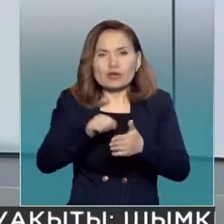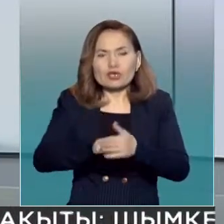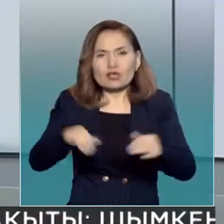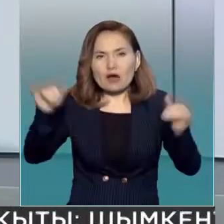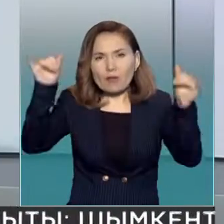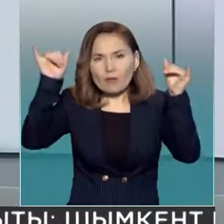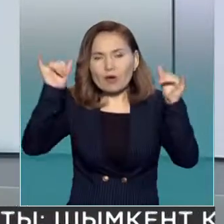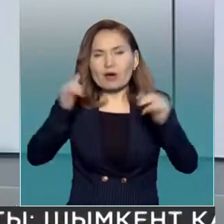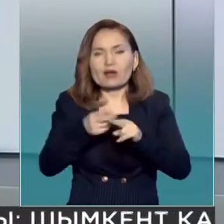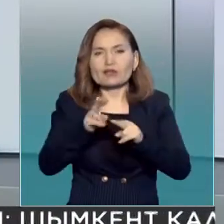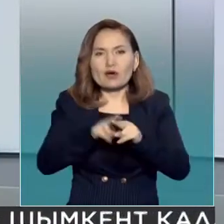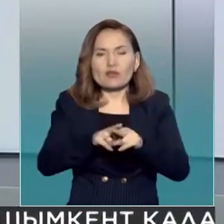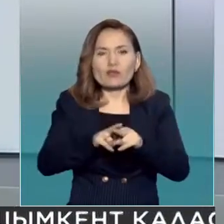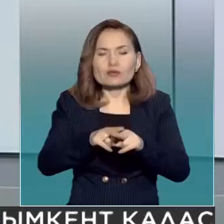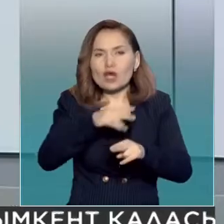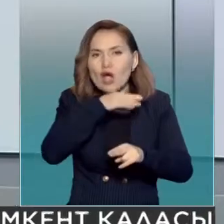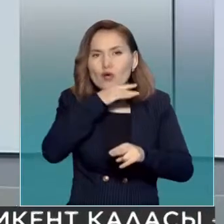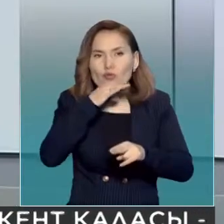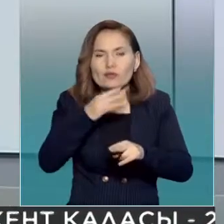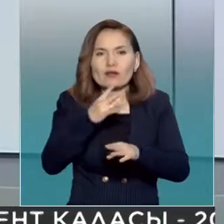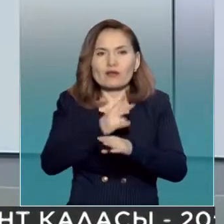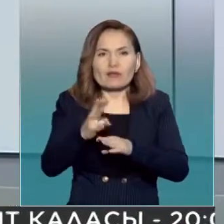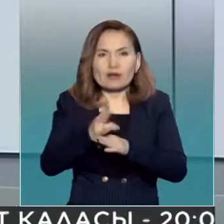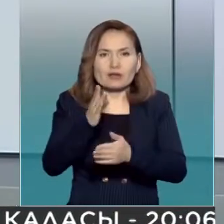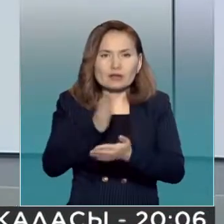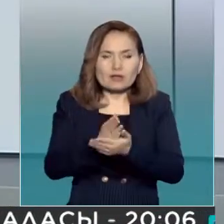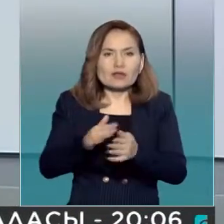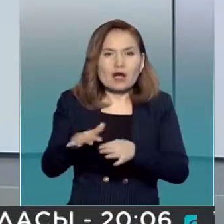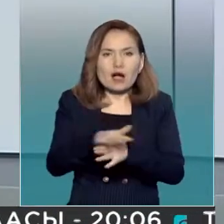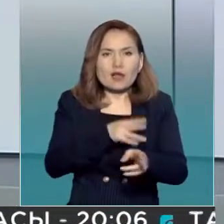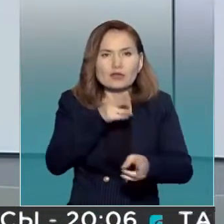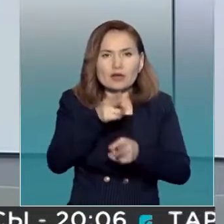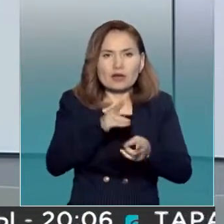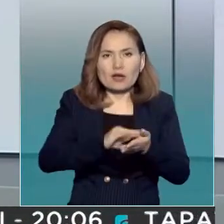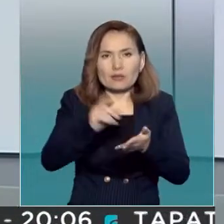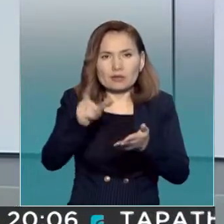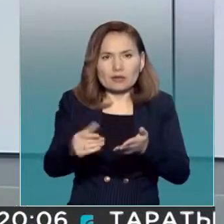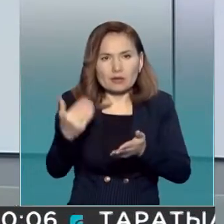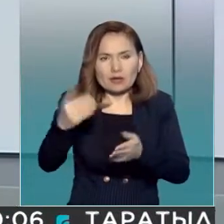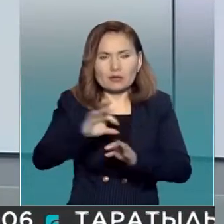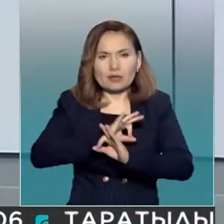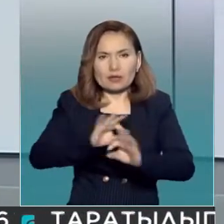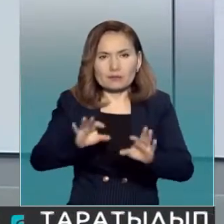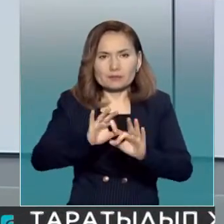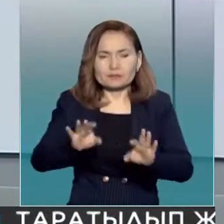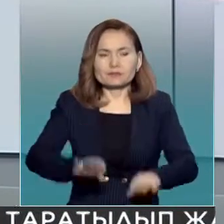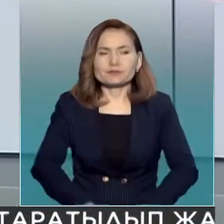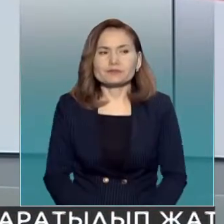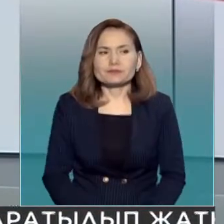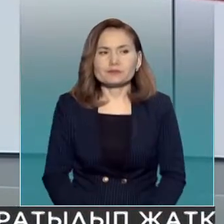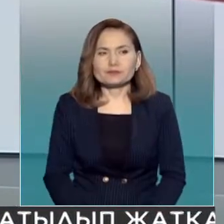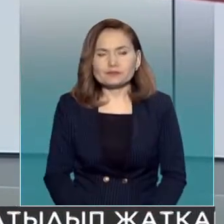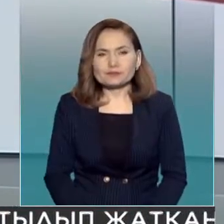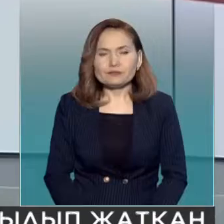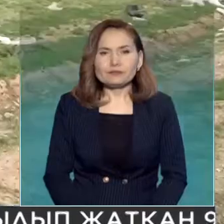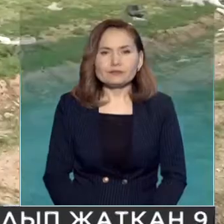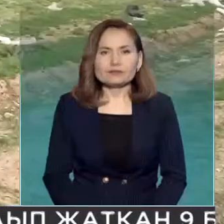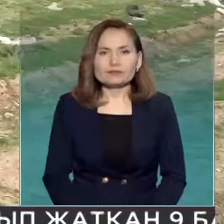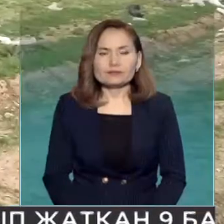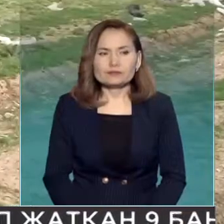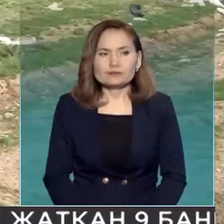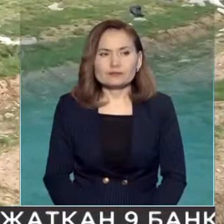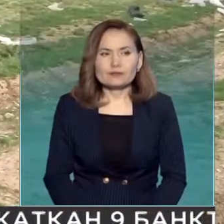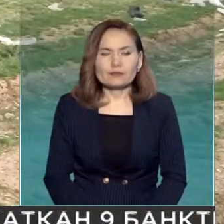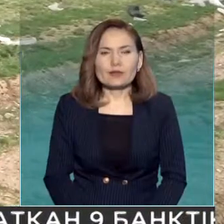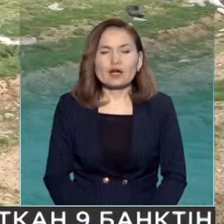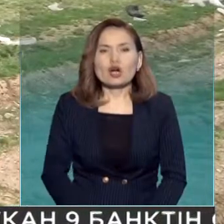ластанған тұрғындар көмекті кімнен сұрарын білмей отыр. Жағдайды көзбен көріп тұрғындармен тілдесіп қайтқан әріптесім Нұрдос Болатұлы айтсын.